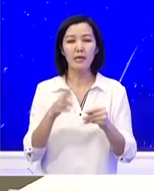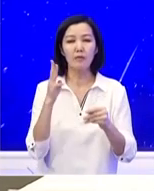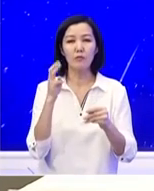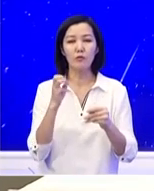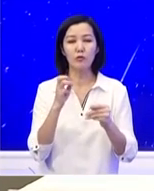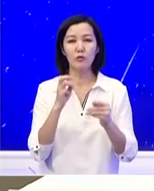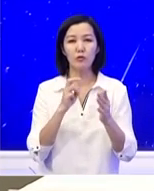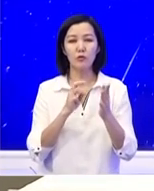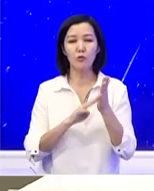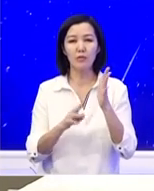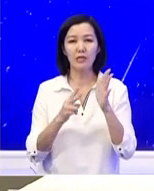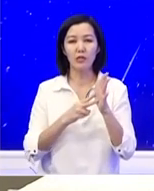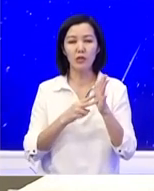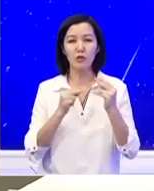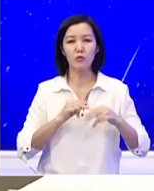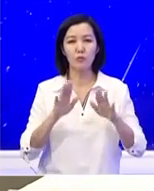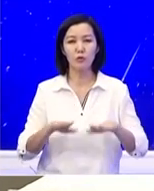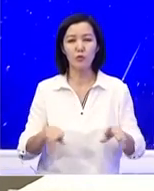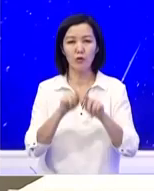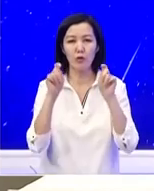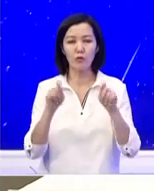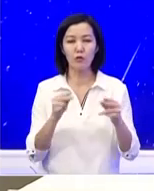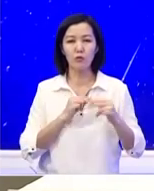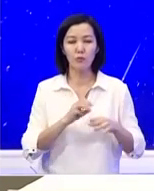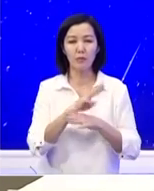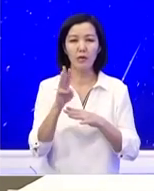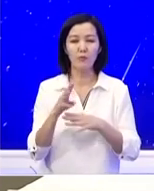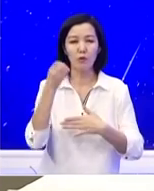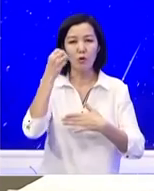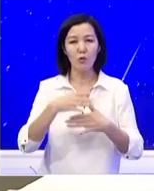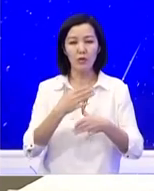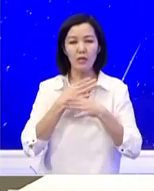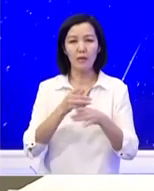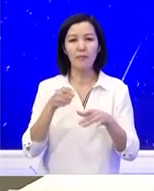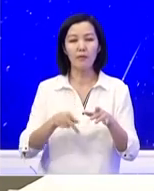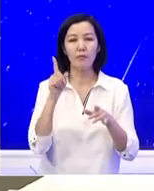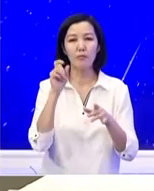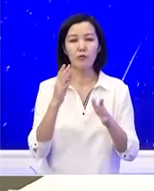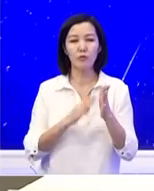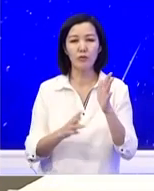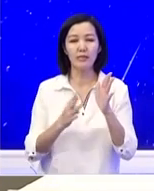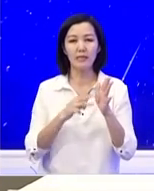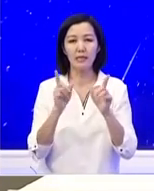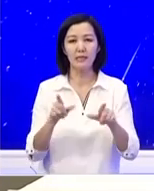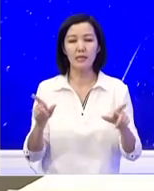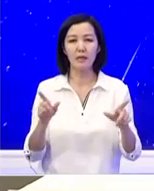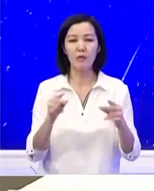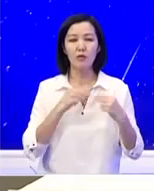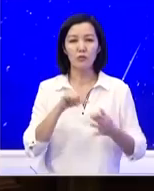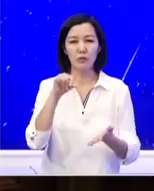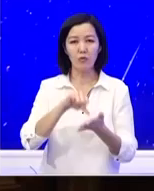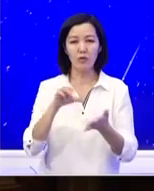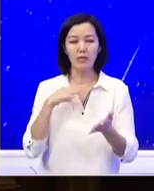2397 жұмыс орны құрылды. Оның ішінде жұмыспен қамту орталығы арқылы 1198 адам жұмысқа